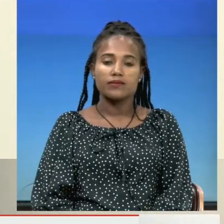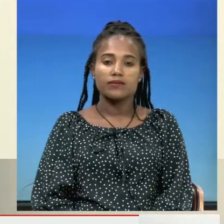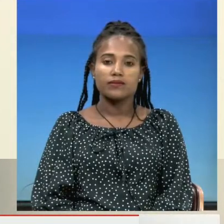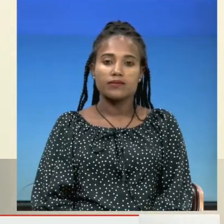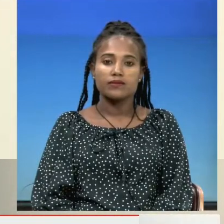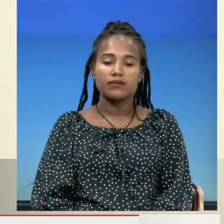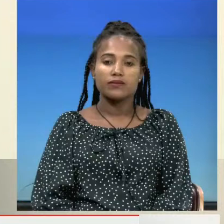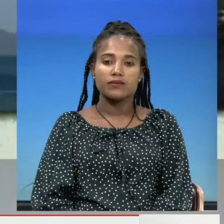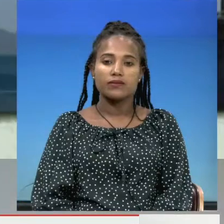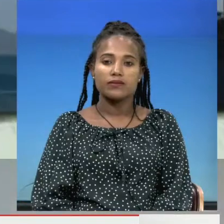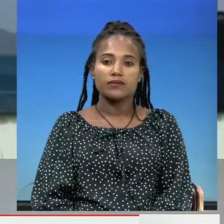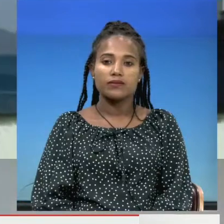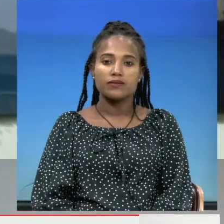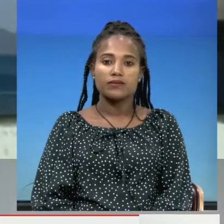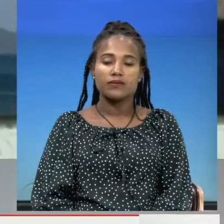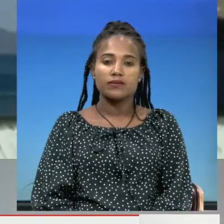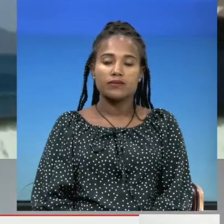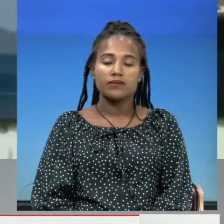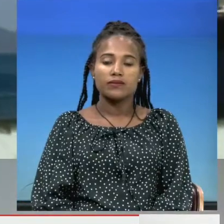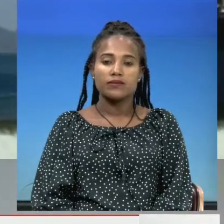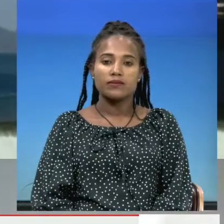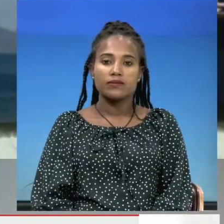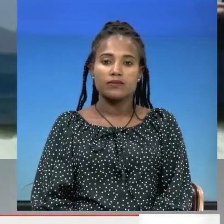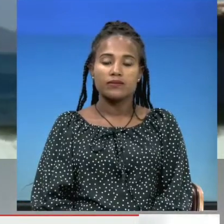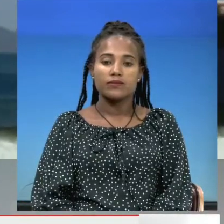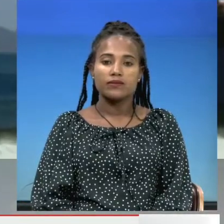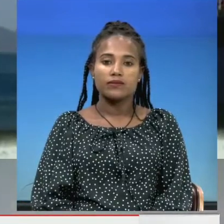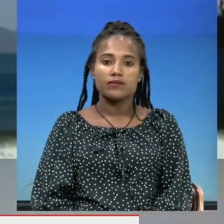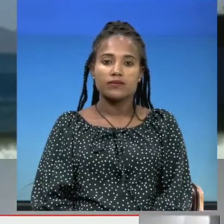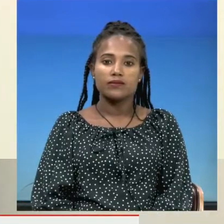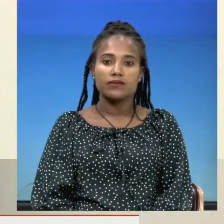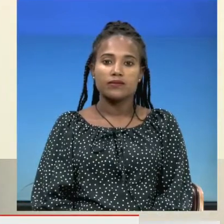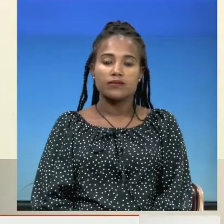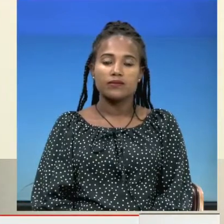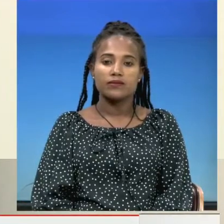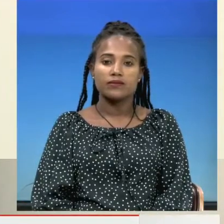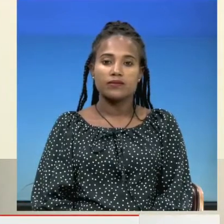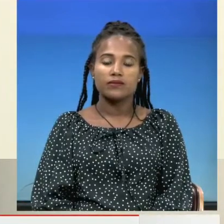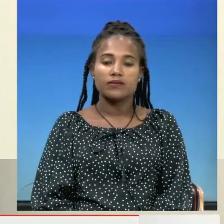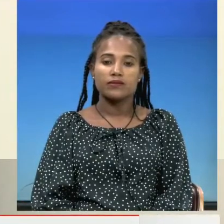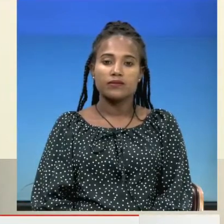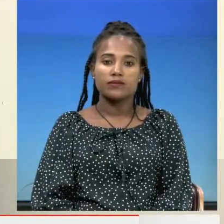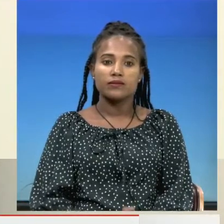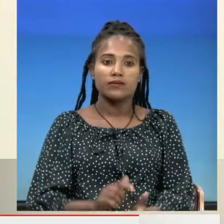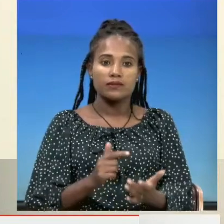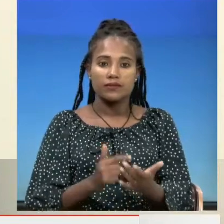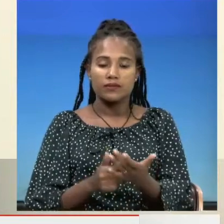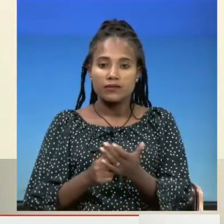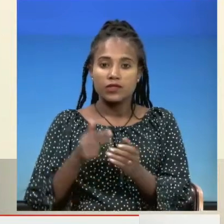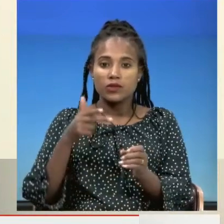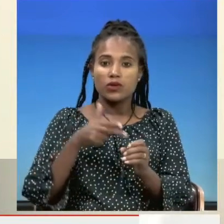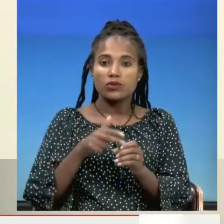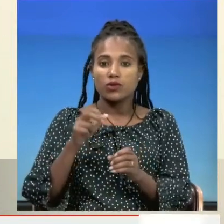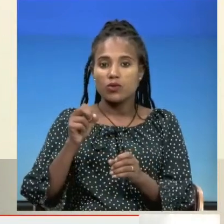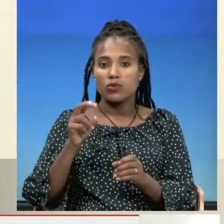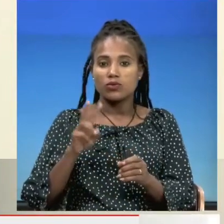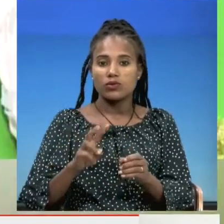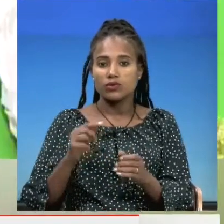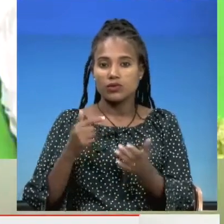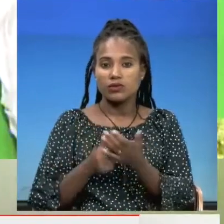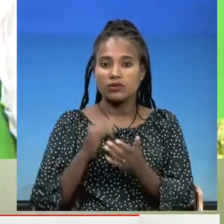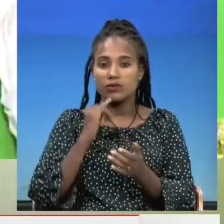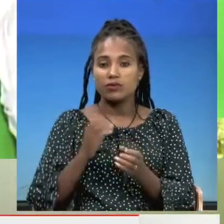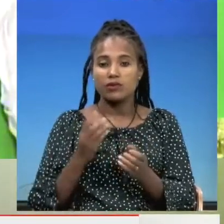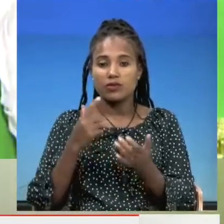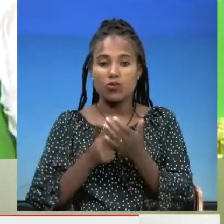gift. No oil, no gas. This is the white oil of Ethiopia. ብዙ